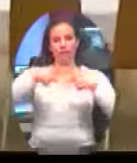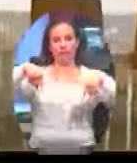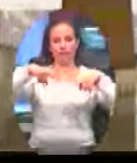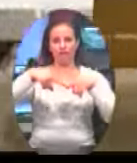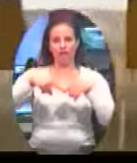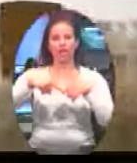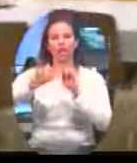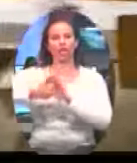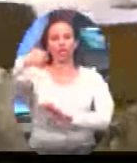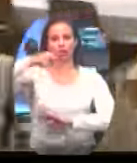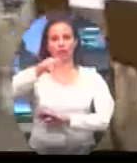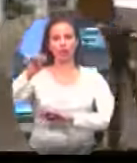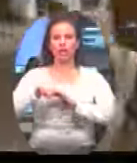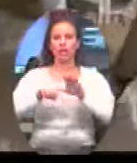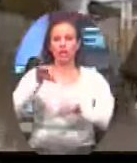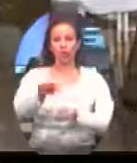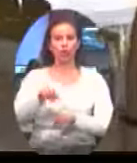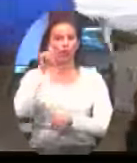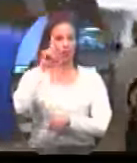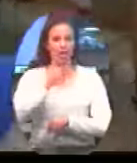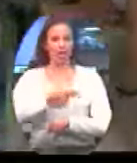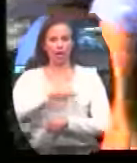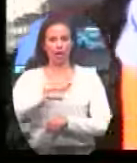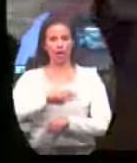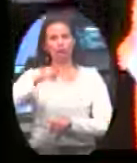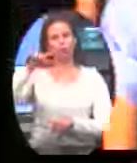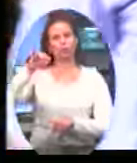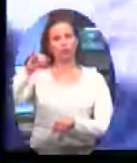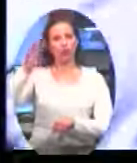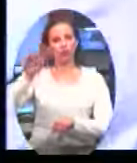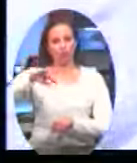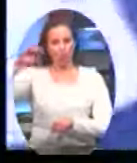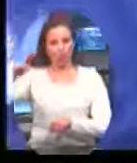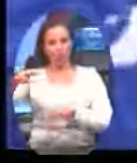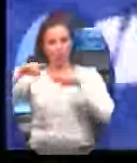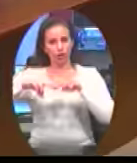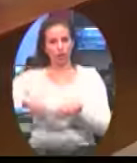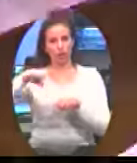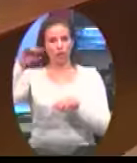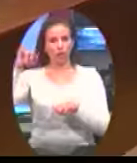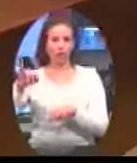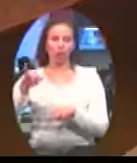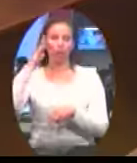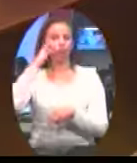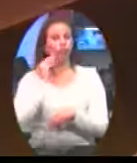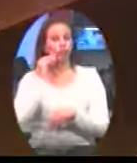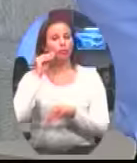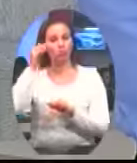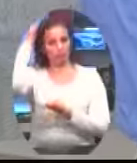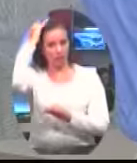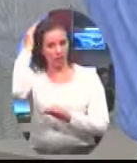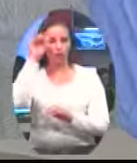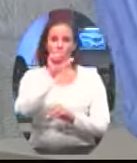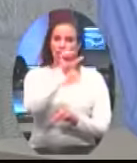אלא שהסמכויות על יהודה ושומרון נותרו אצל יעלון. בנט מסופק, אורי אריאל לא, ובישיבת סיעה שהתקיימה היום